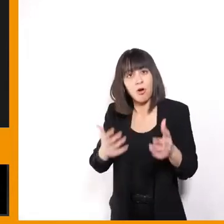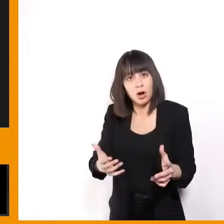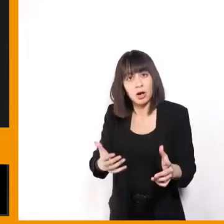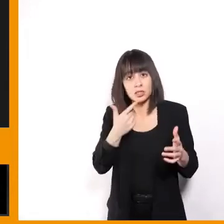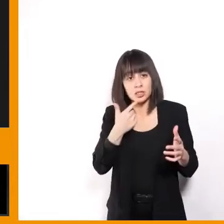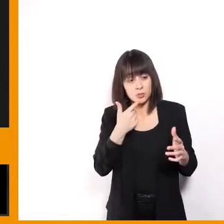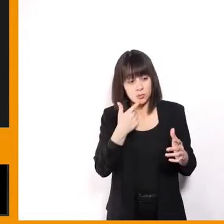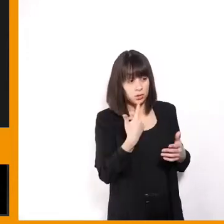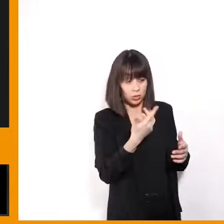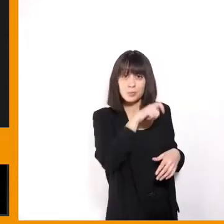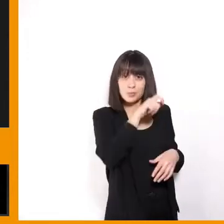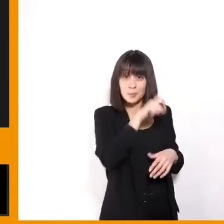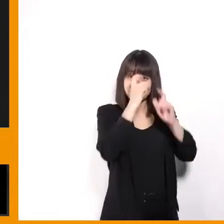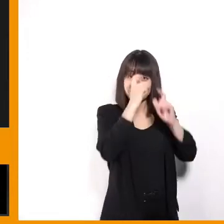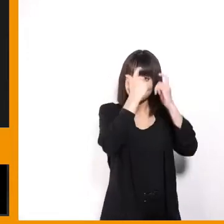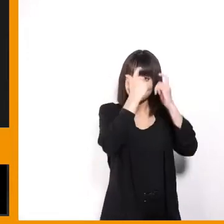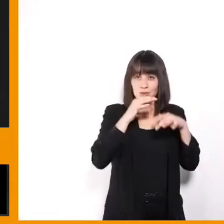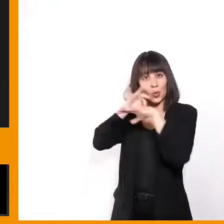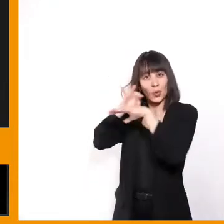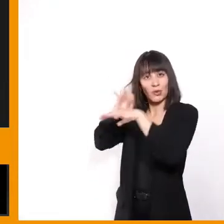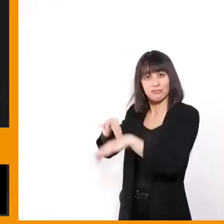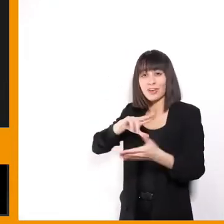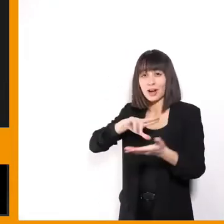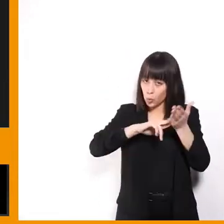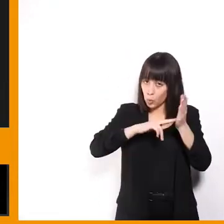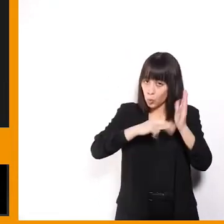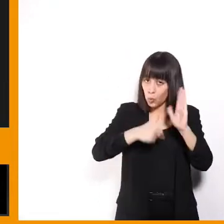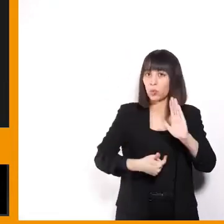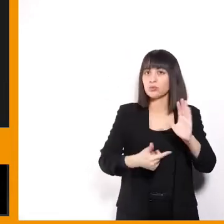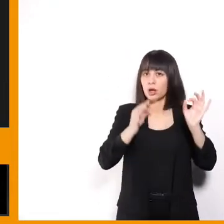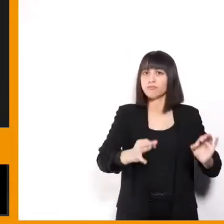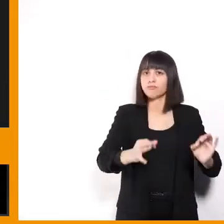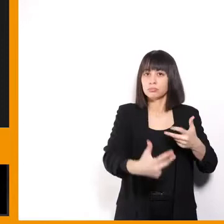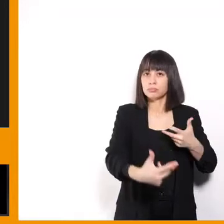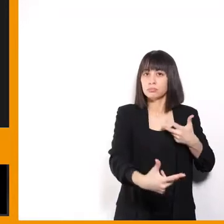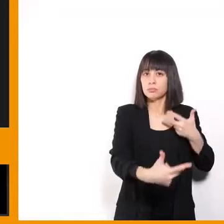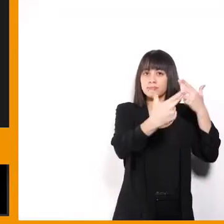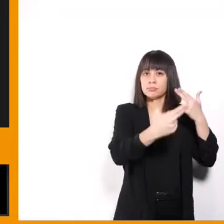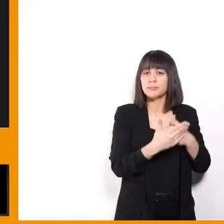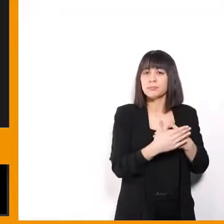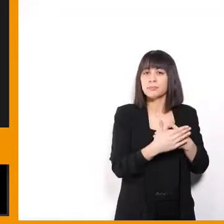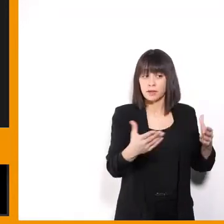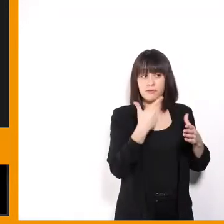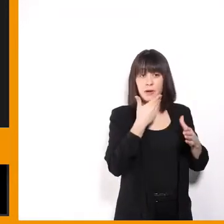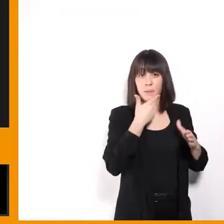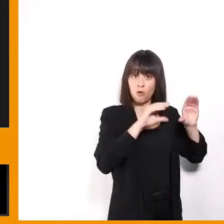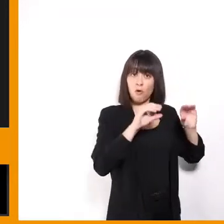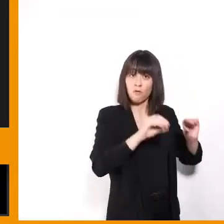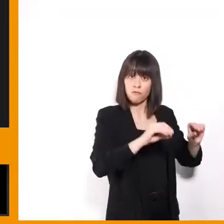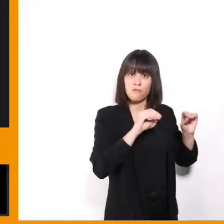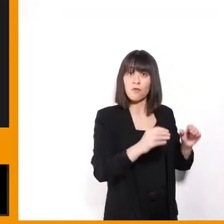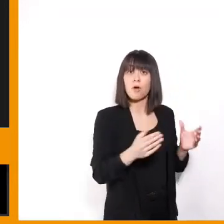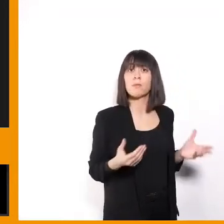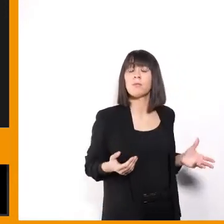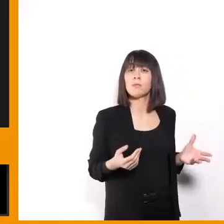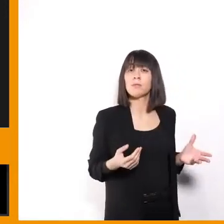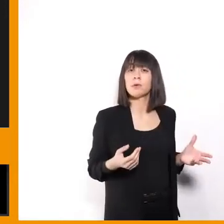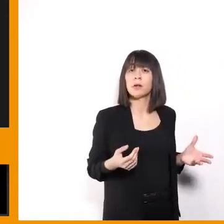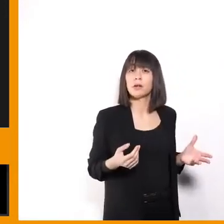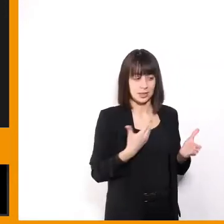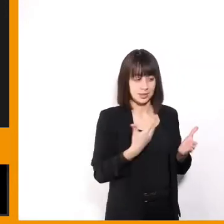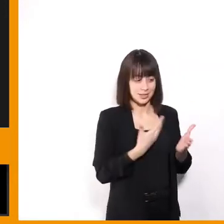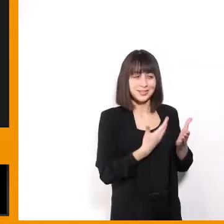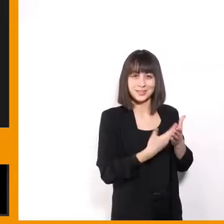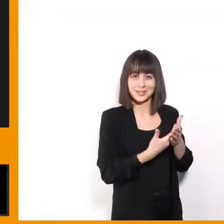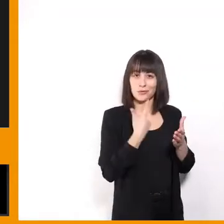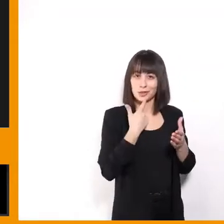accompagnants d'élèves handicapés, mieux les former et puis garantir donc une pérennisation de manière à ce que quand